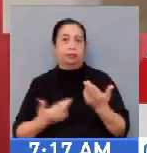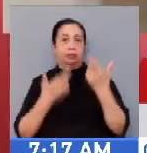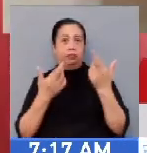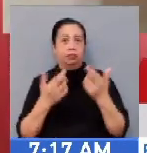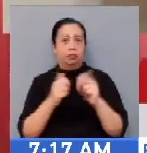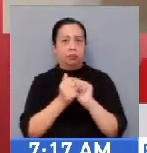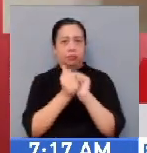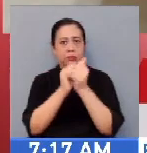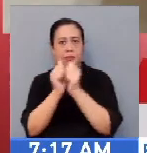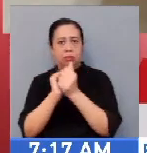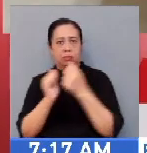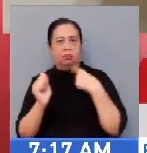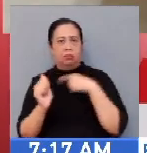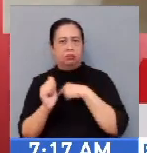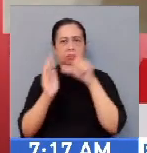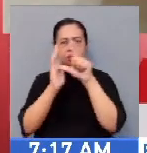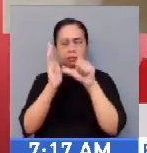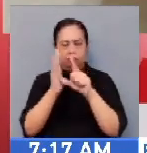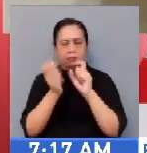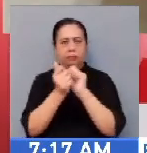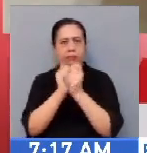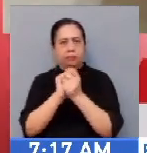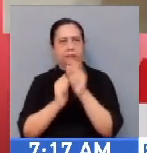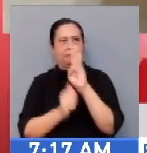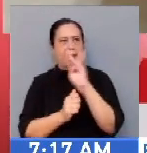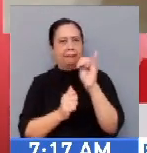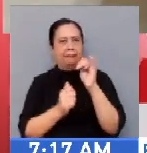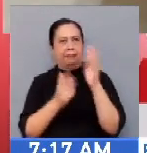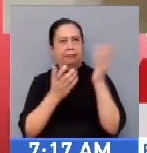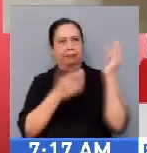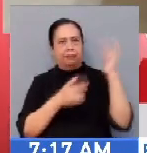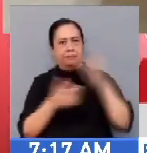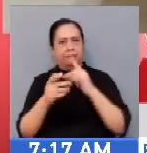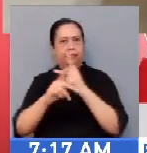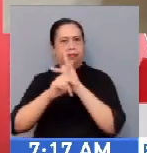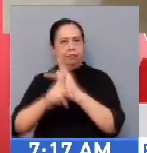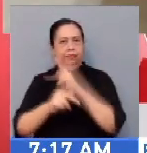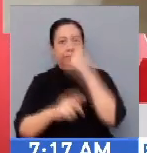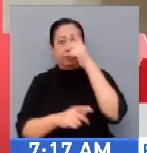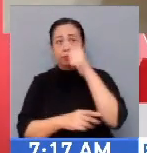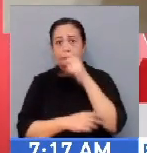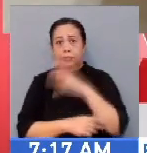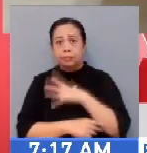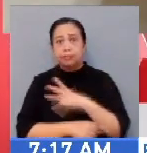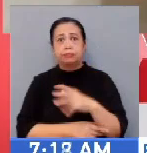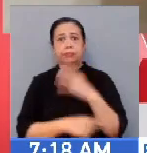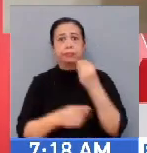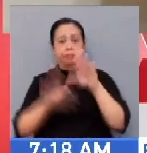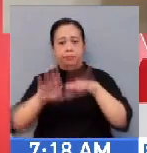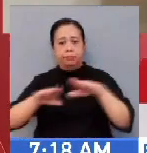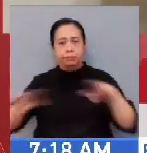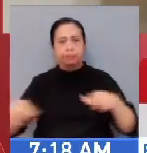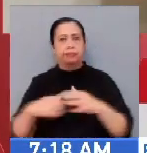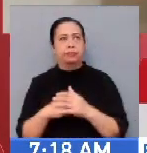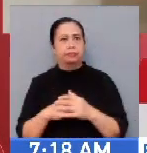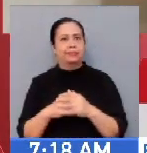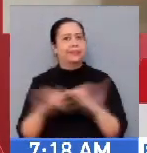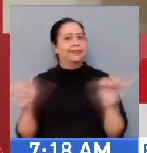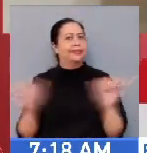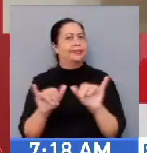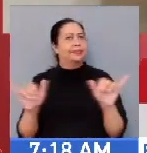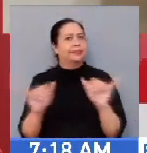mga batas, mm-hmm, sa immigration, pa-protection sa kababaihan at mga, opo, bata. And ganun din sa